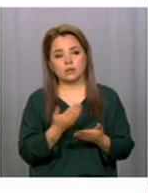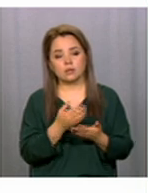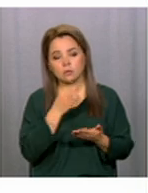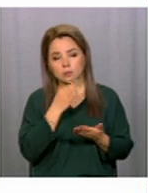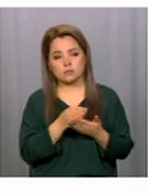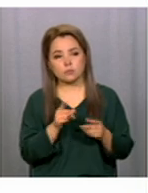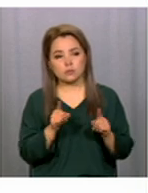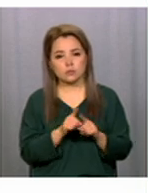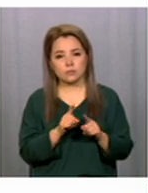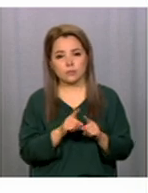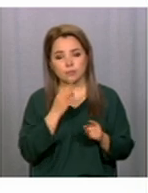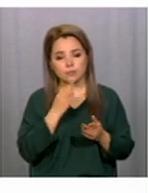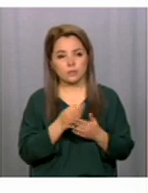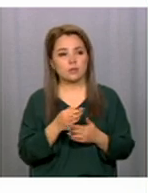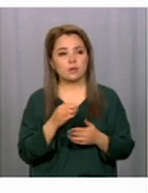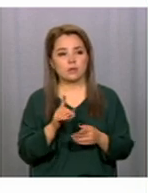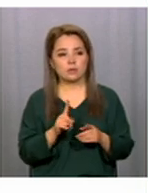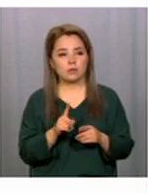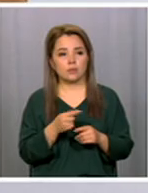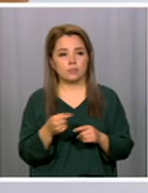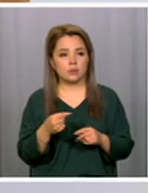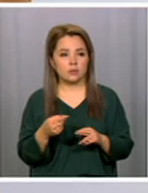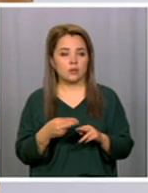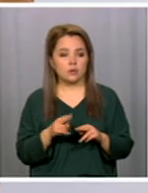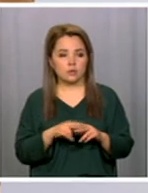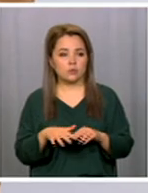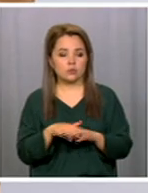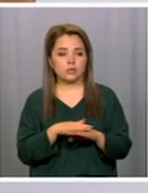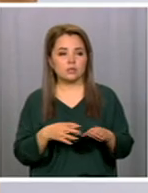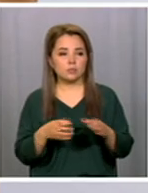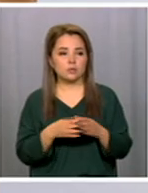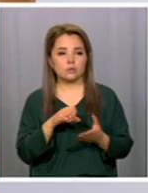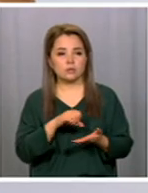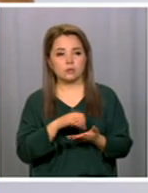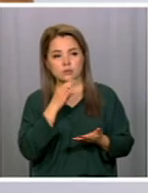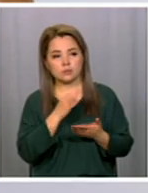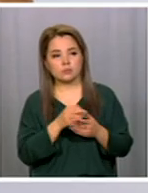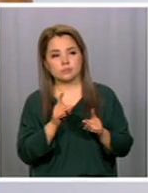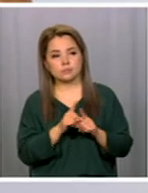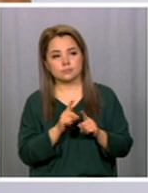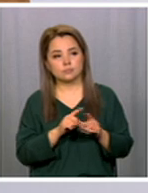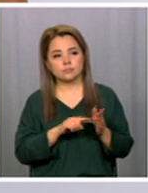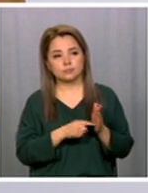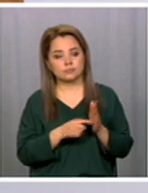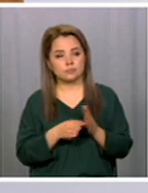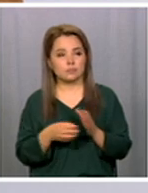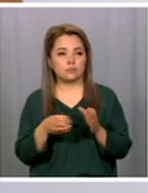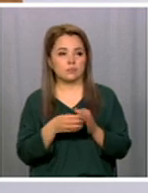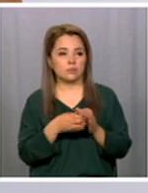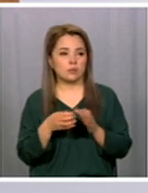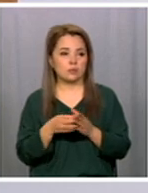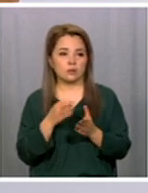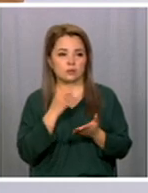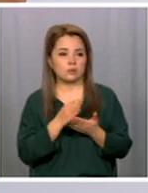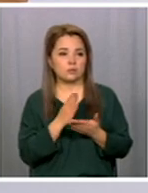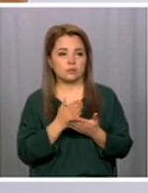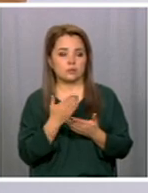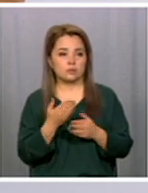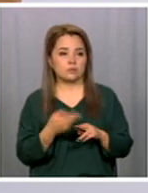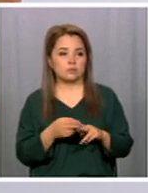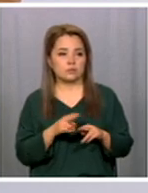екі өрнектің кубтарының айырмасын береді. Онда ол мына түрде көбейткіштерге жіктеліп жазылады. Олай